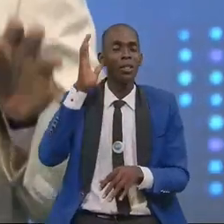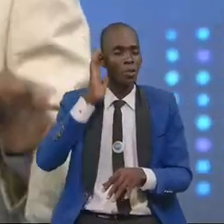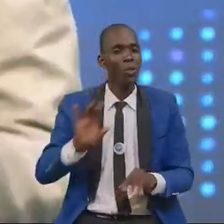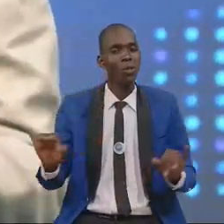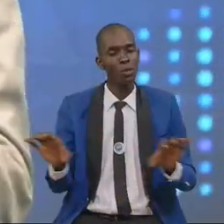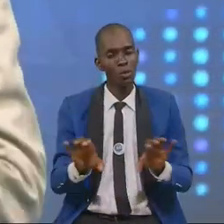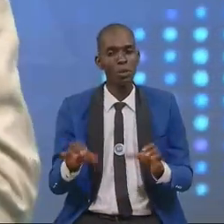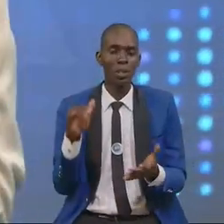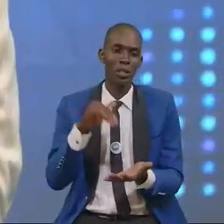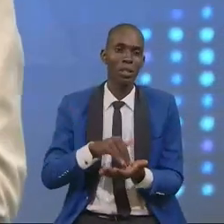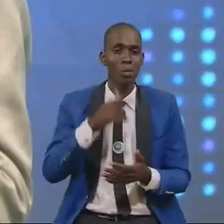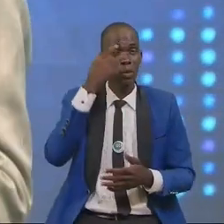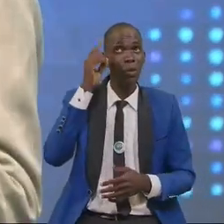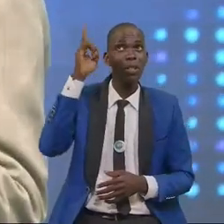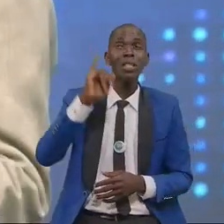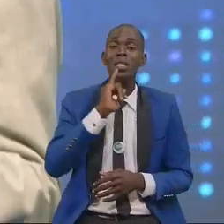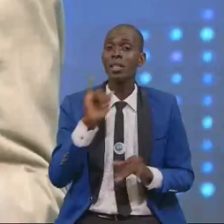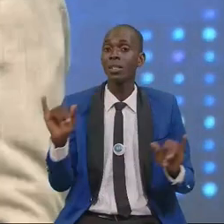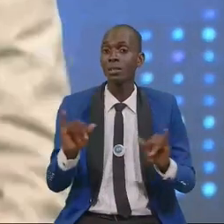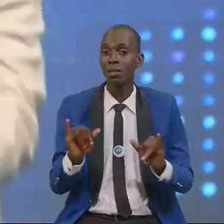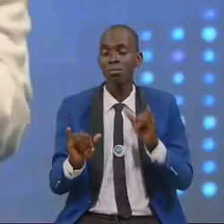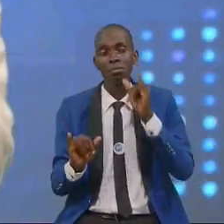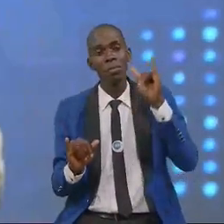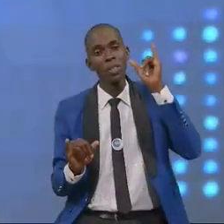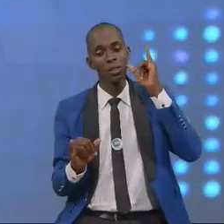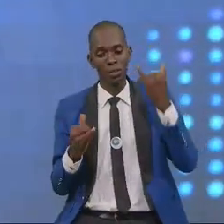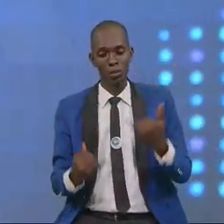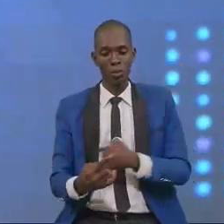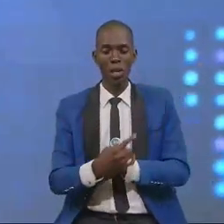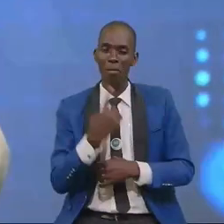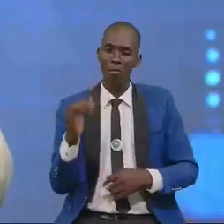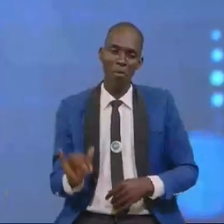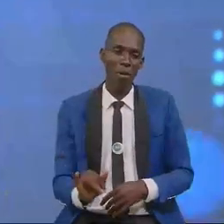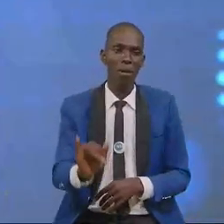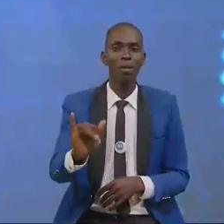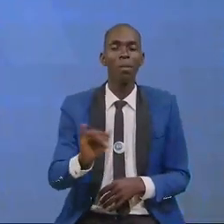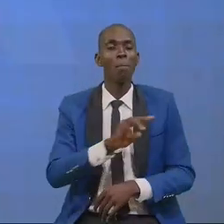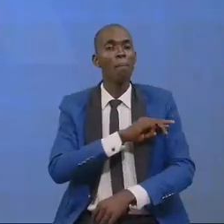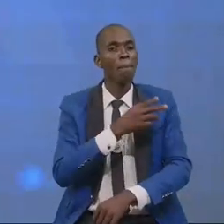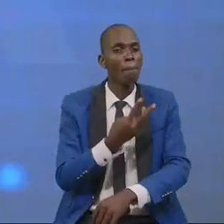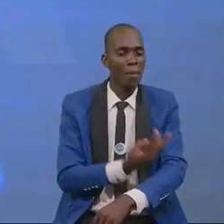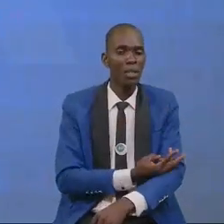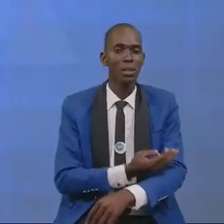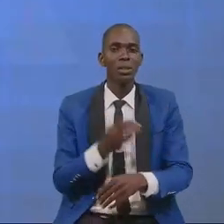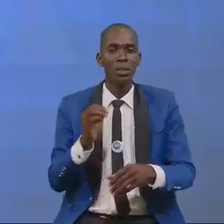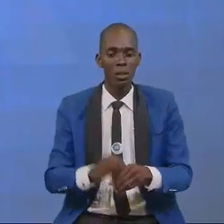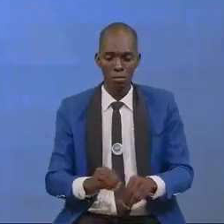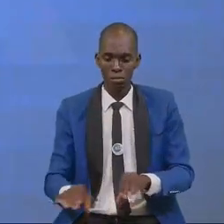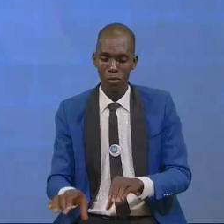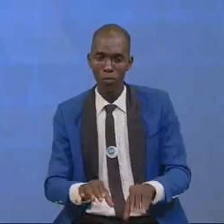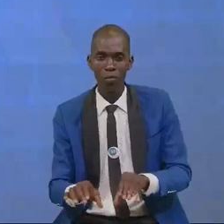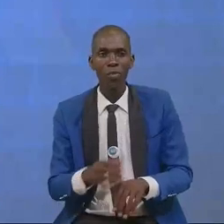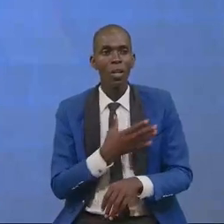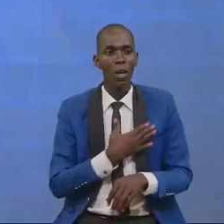parce qu'il a le même hier aujourd'hui et éternellement puissant ont des